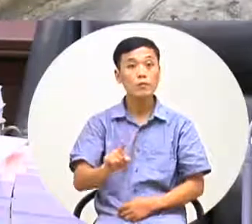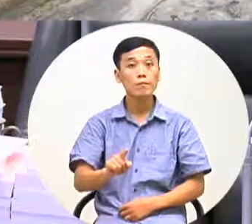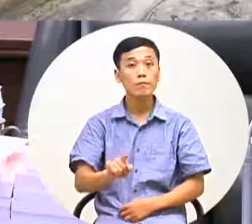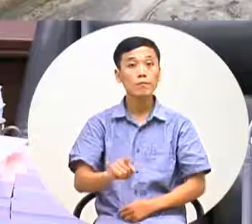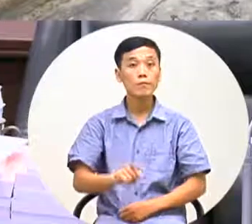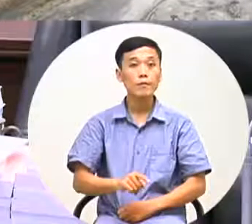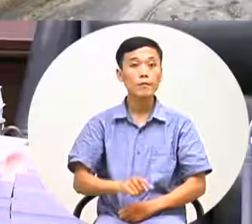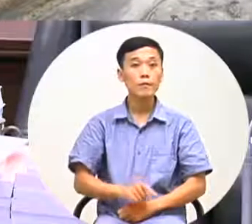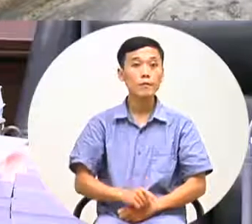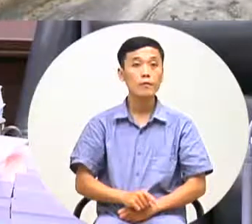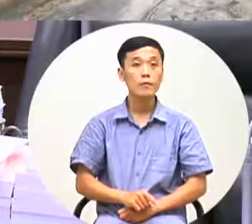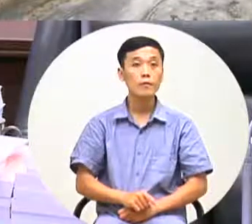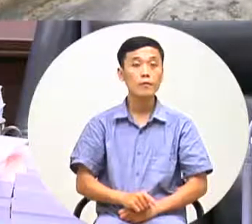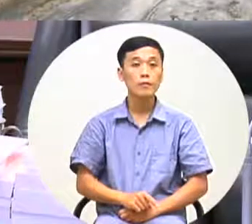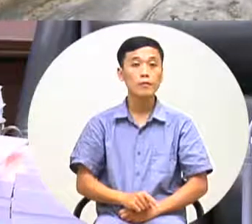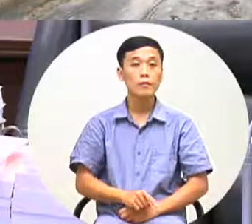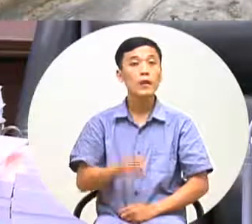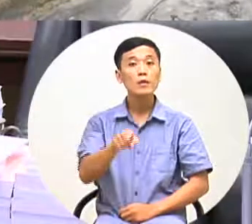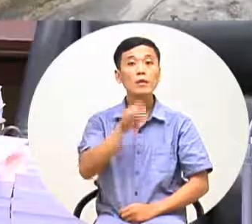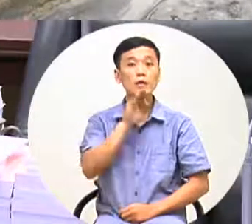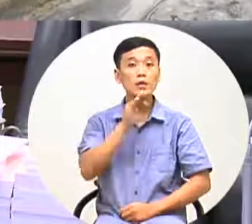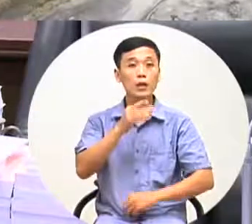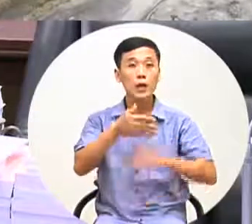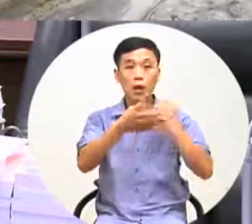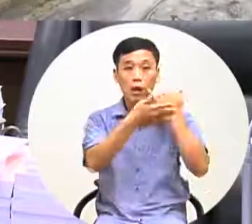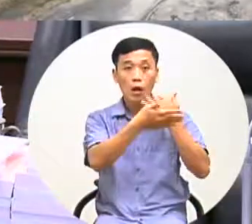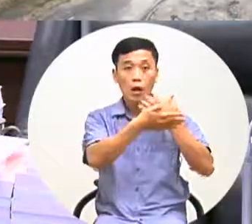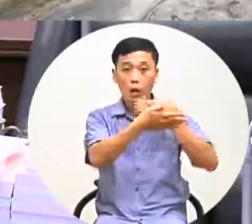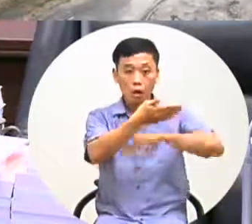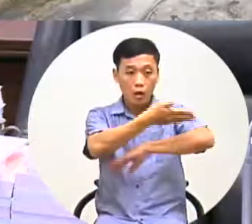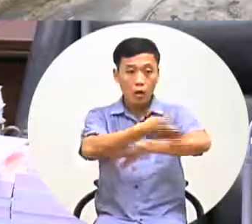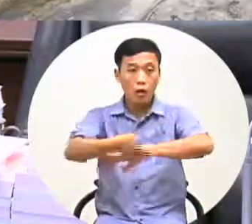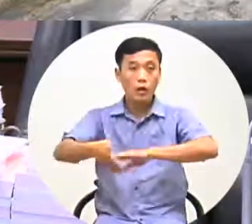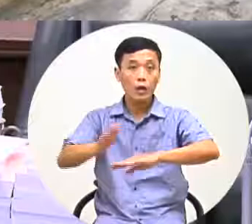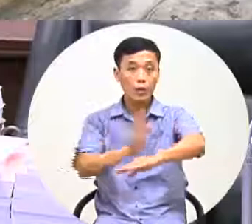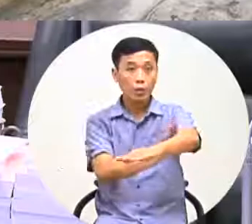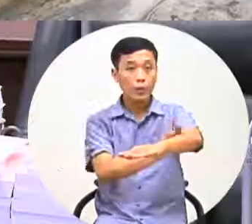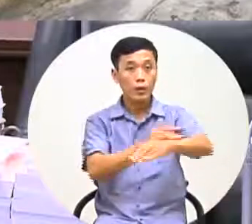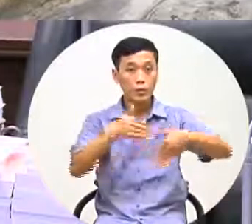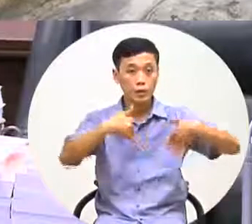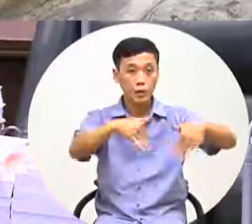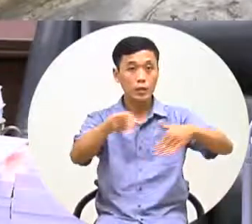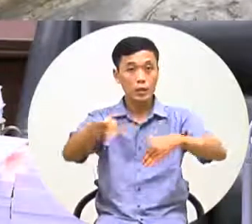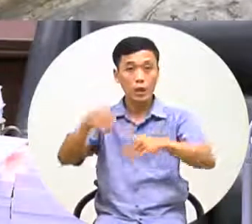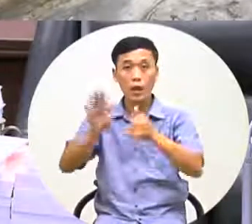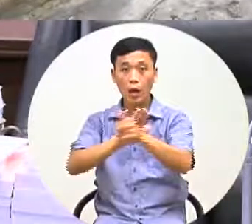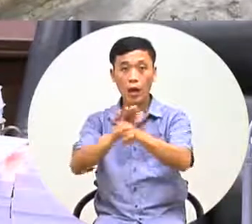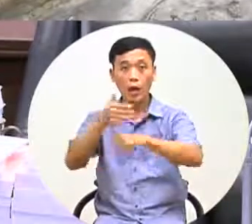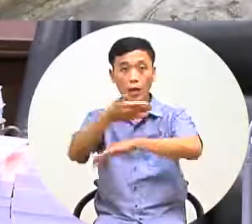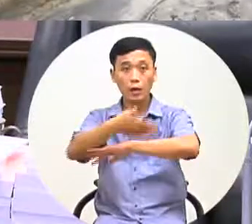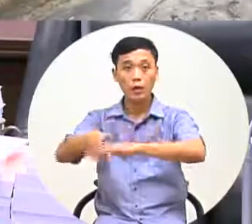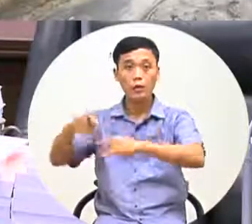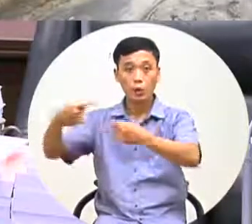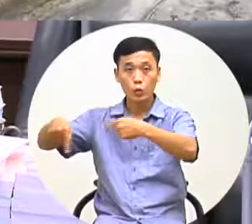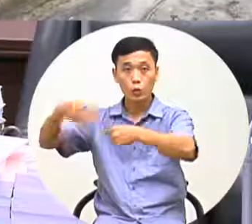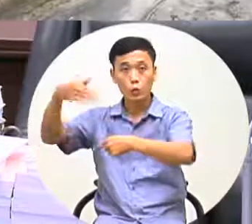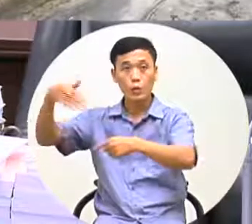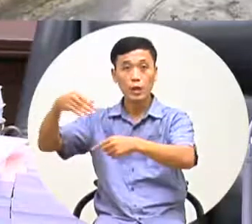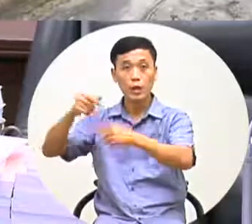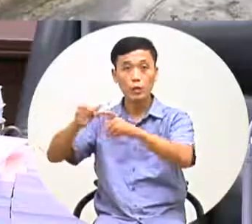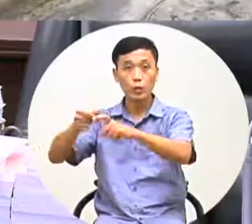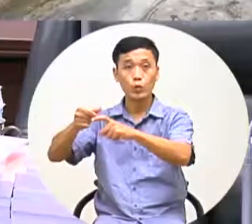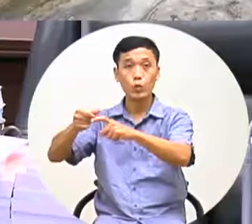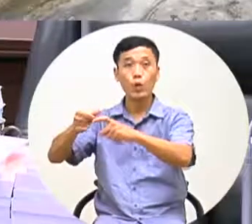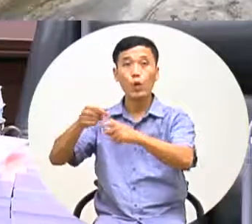这边是和平街，好，那这边是爱河，这边是古山区的绿川里，那这边是古山区的河边里，